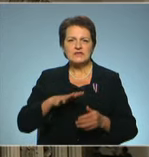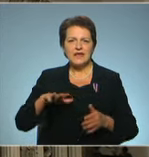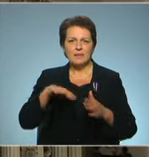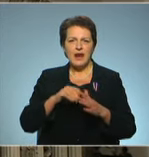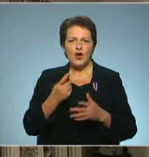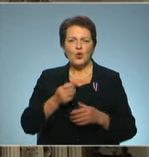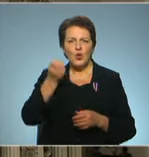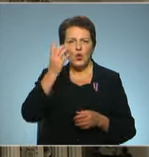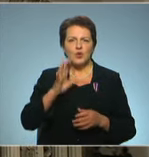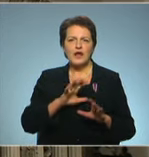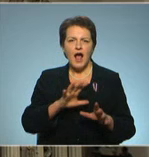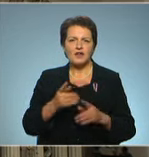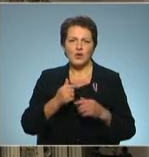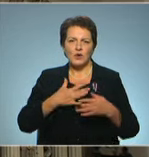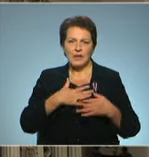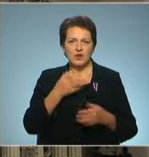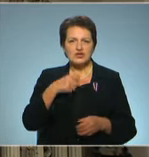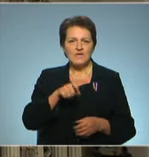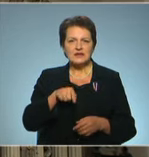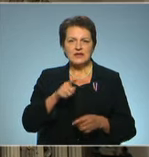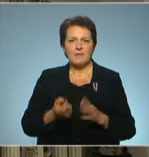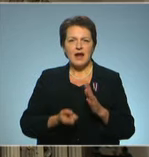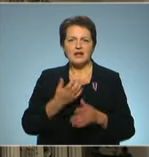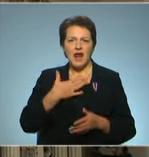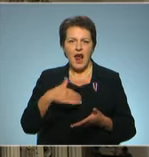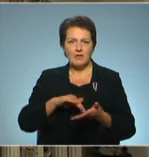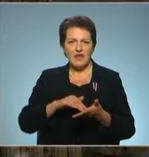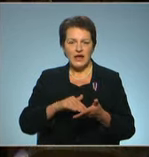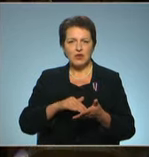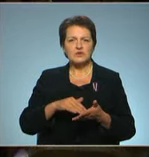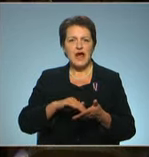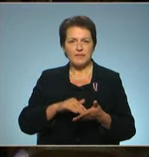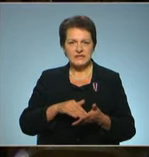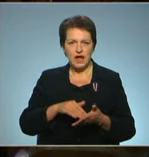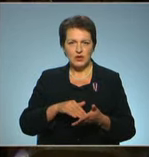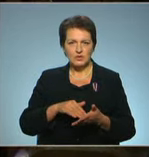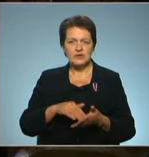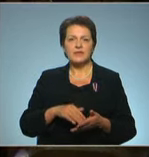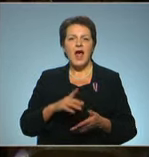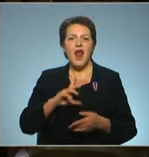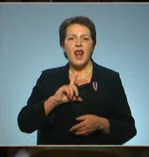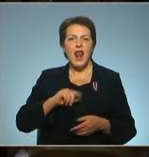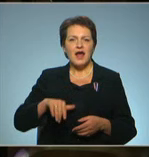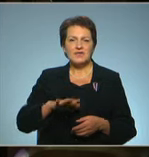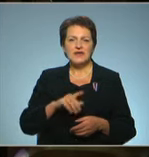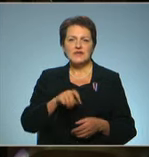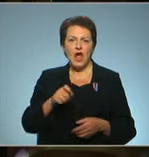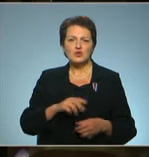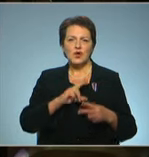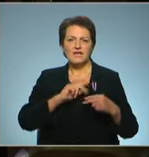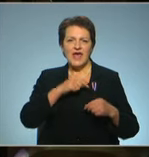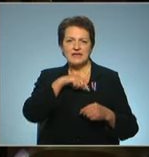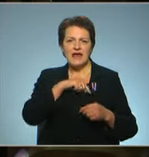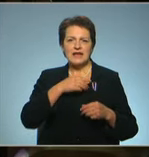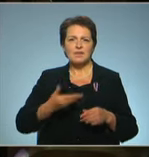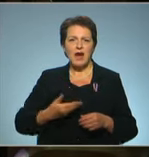gudri, gādīgi un mīloši vecāki tam rada labvēlīgus apstākļus. Latvijas ļaužu dvēselēs mājo gan